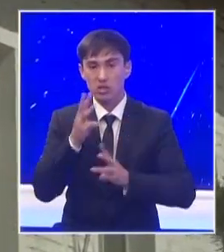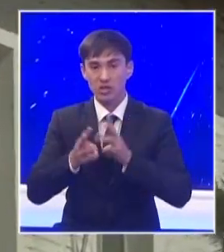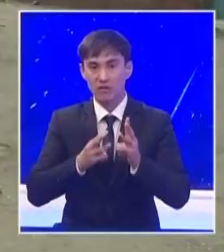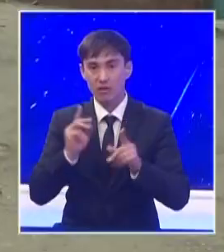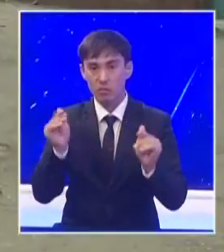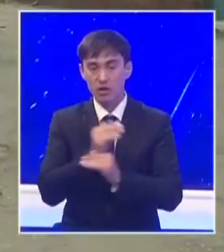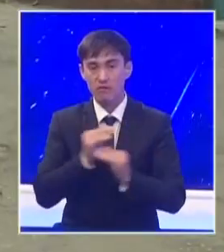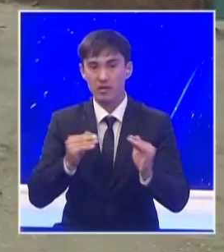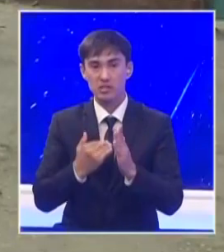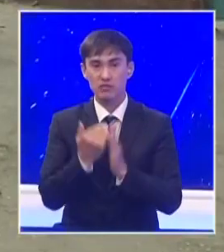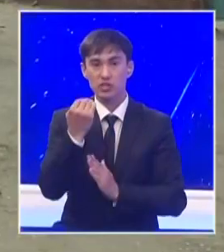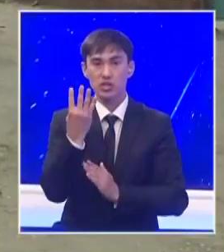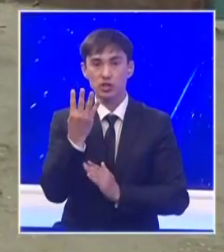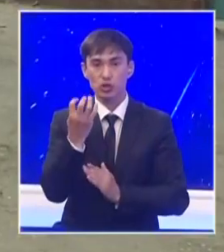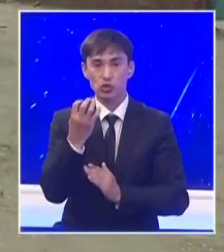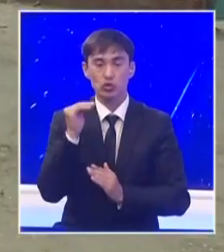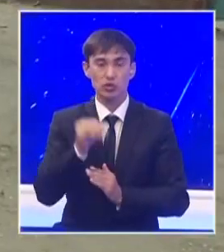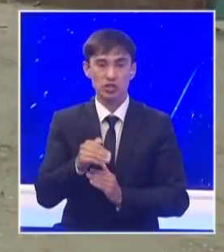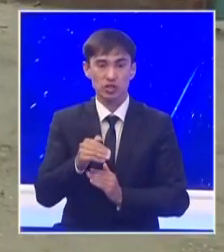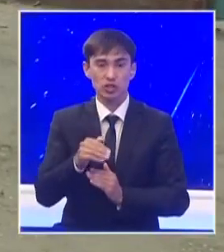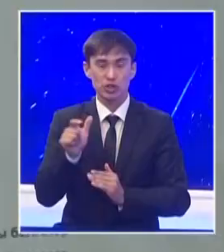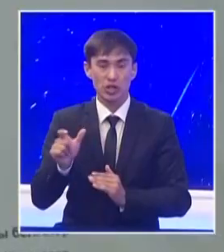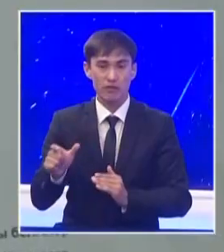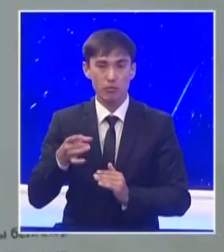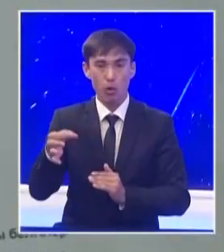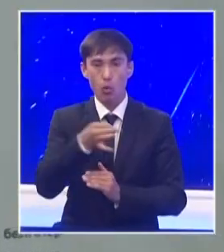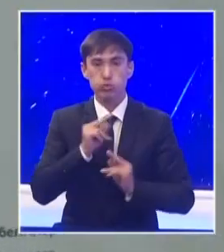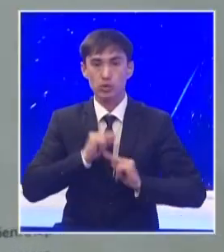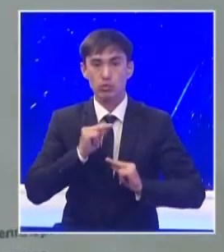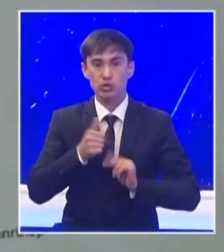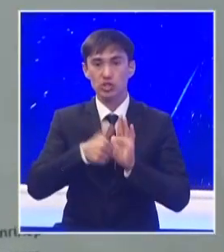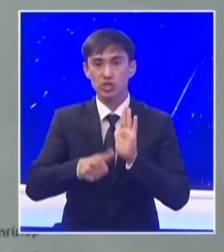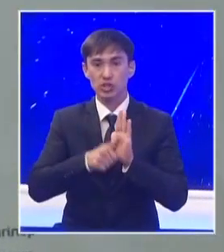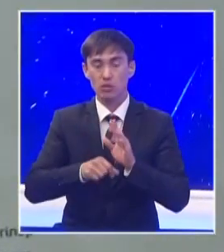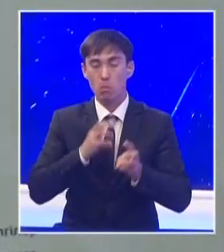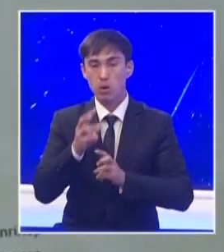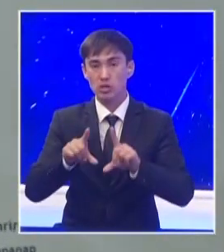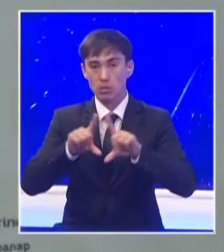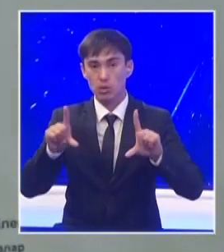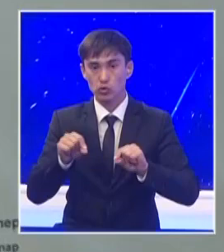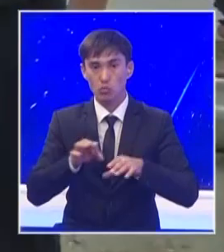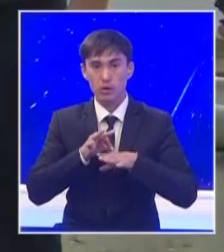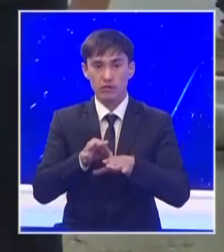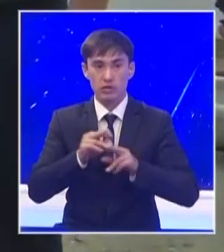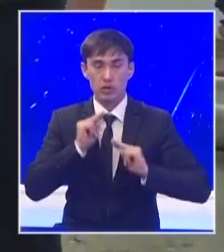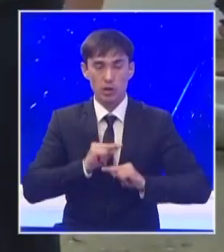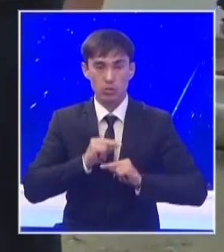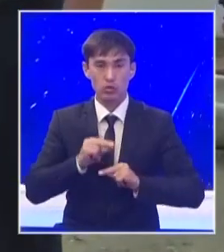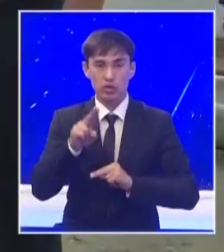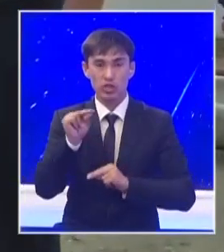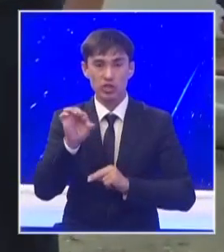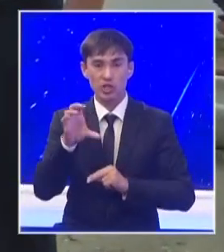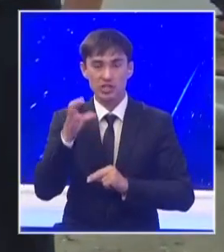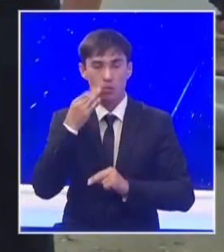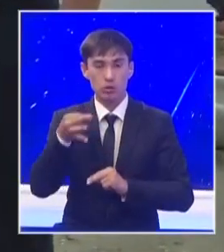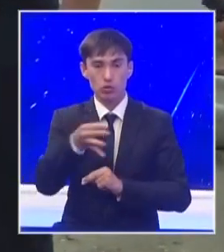свыше 4500 человек. По области функционирует 60 пожарных постов. Но несмотря на проводимую работу, сотрудники ДЧС